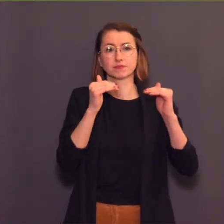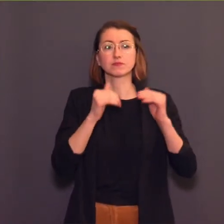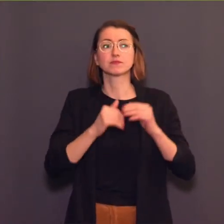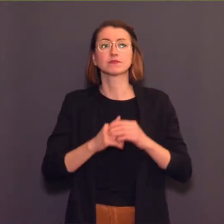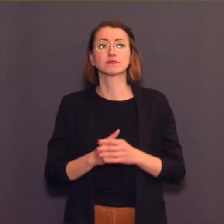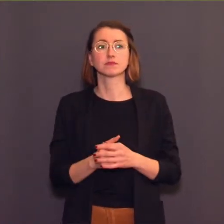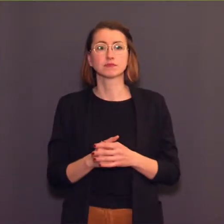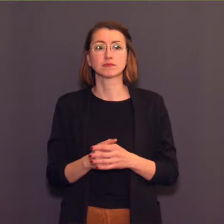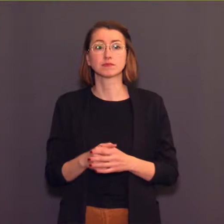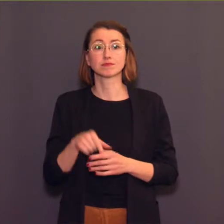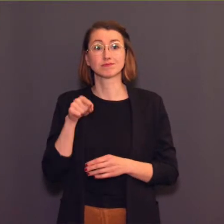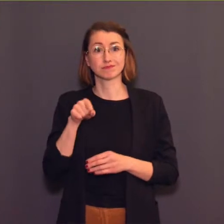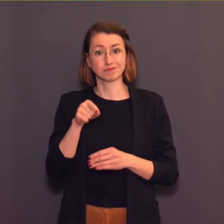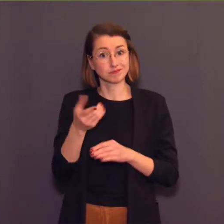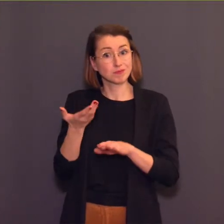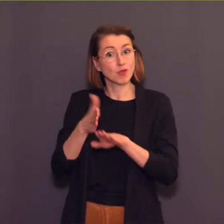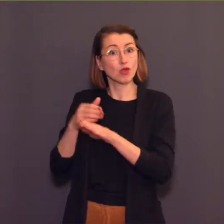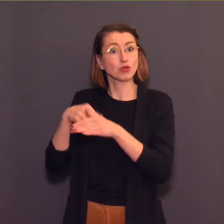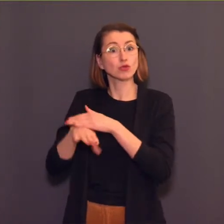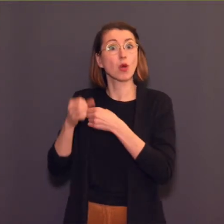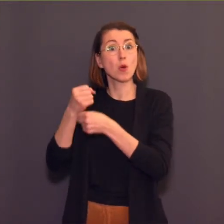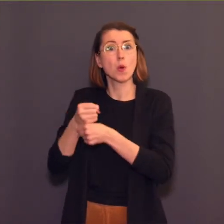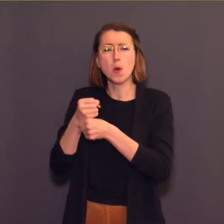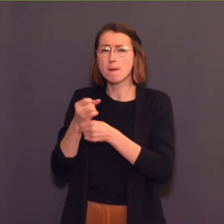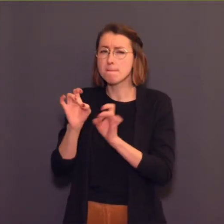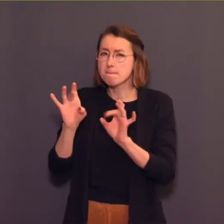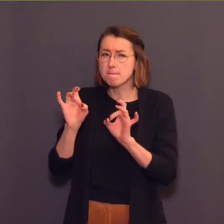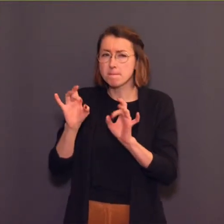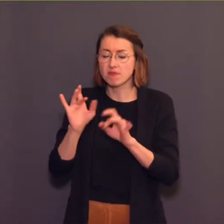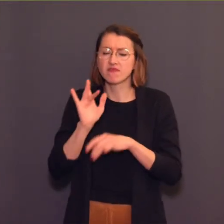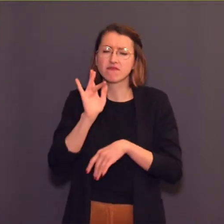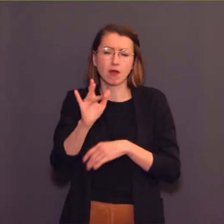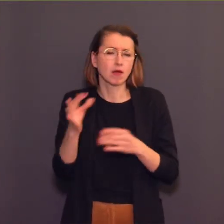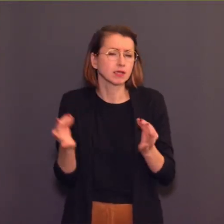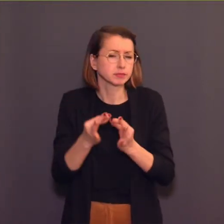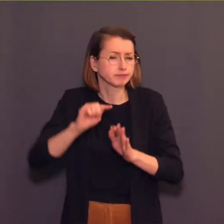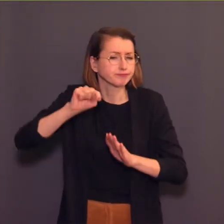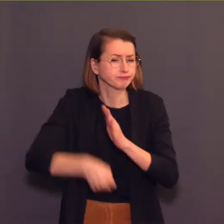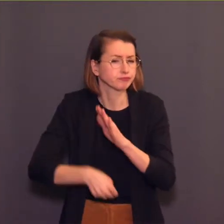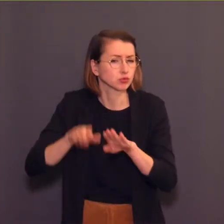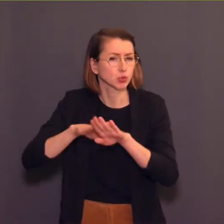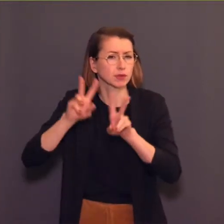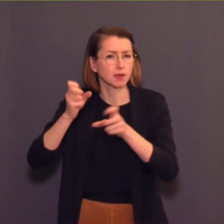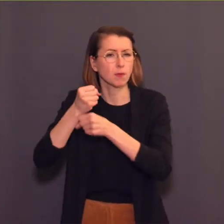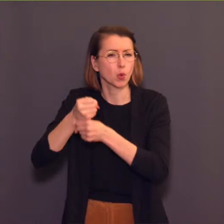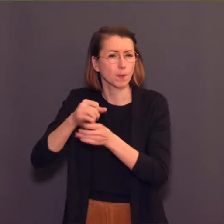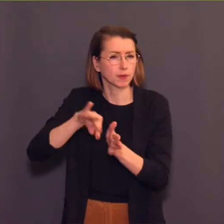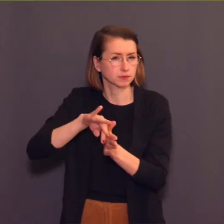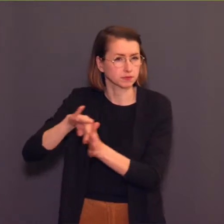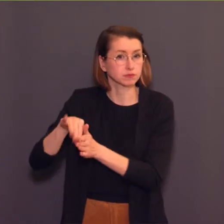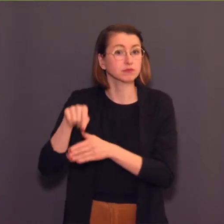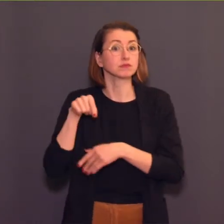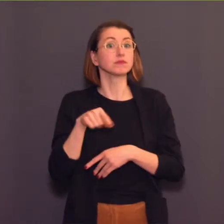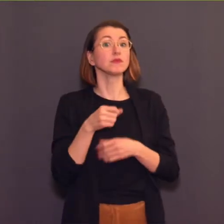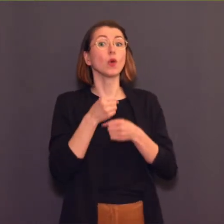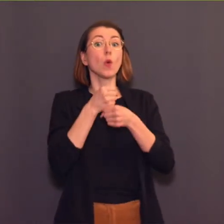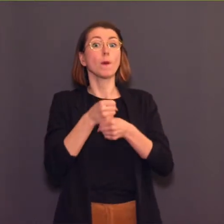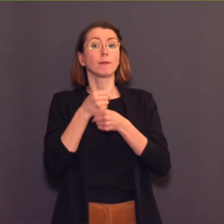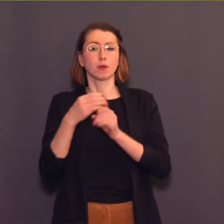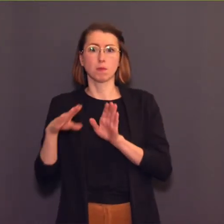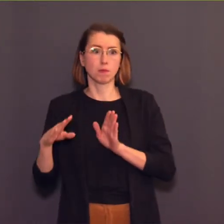de repos et de soins. On va encore leur dire dans quelques instants, à ce niveau-là, il n'y a pas d'augmentation du nombre de